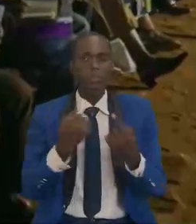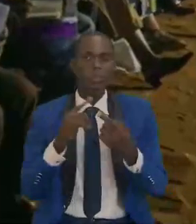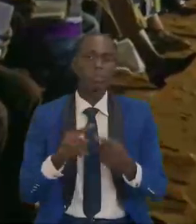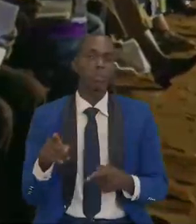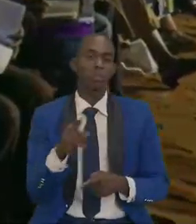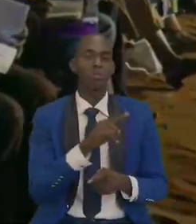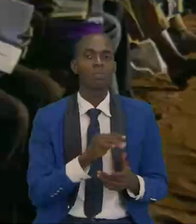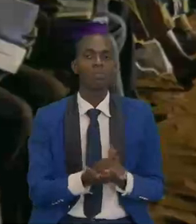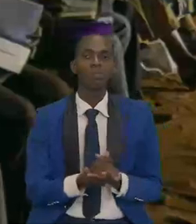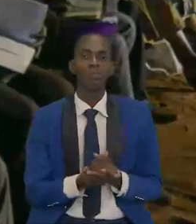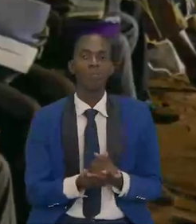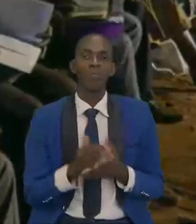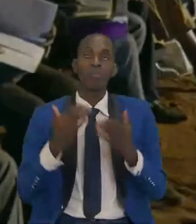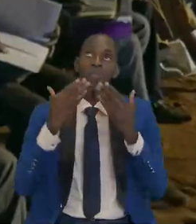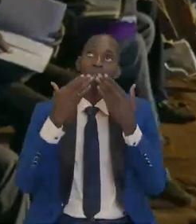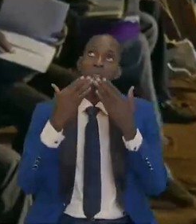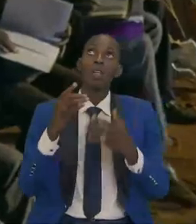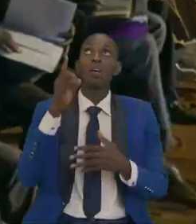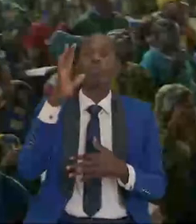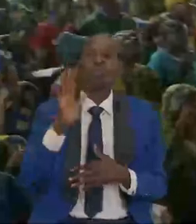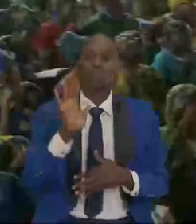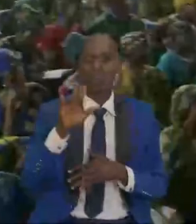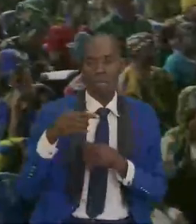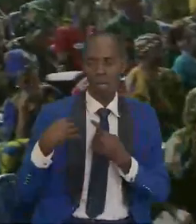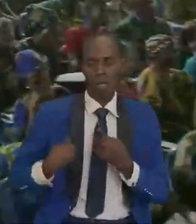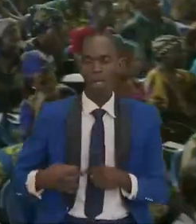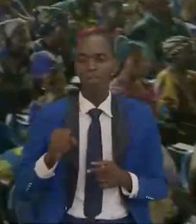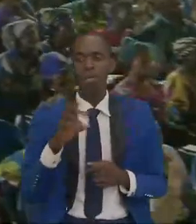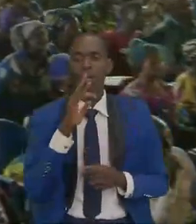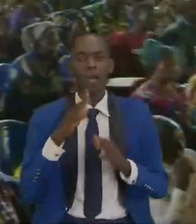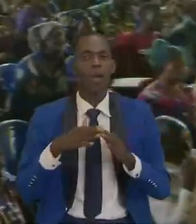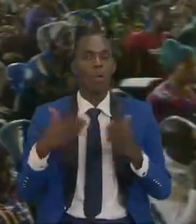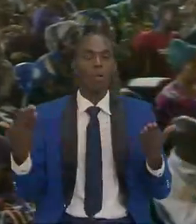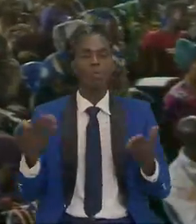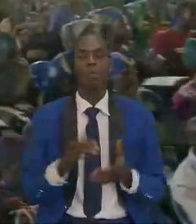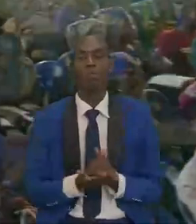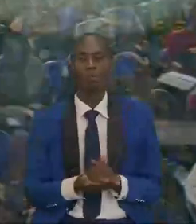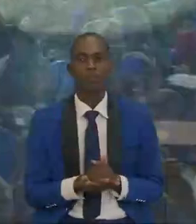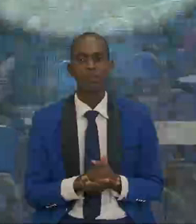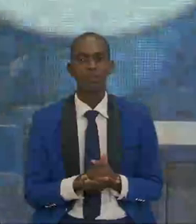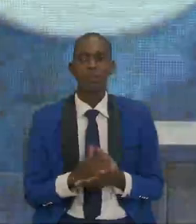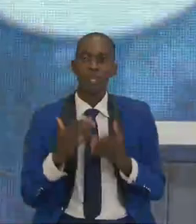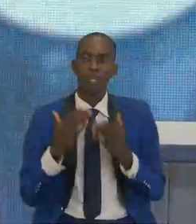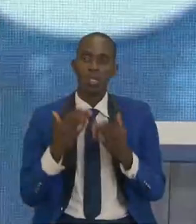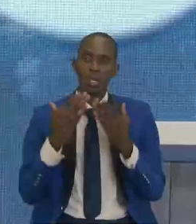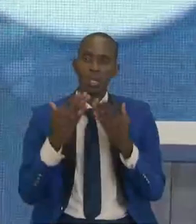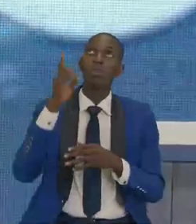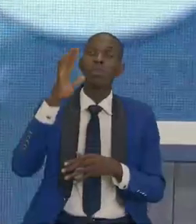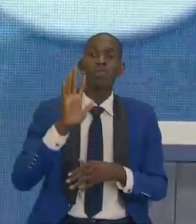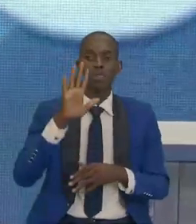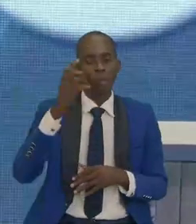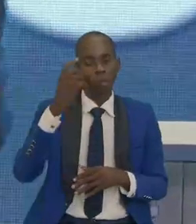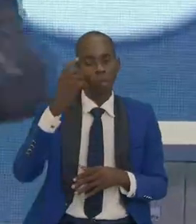la bonne nouvelle vous est parvenue. Dieu merci, votre cœur